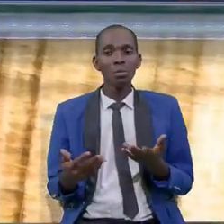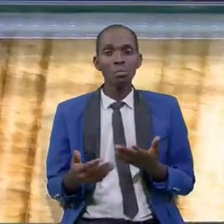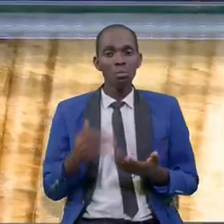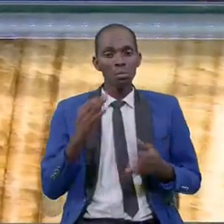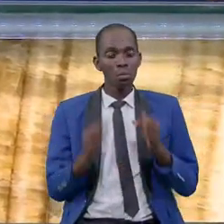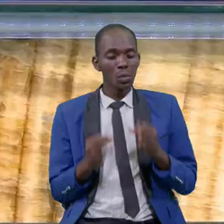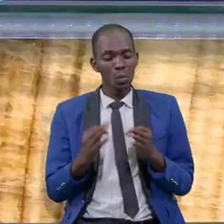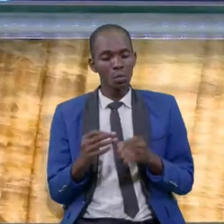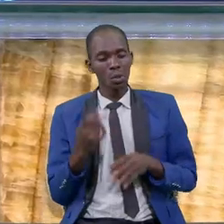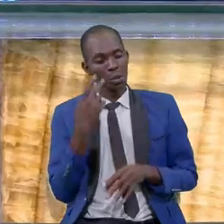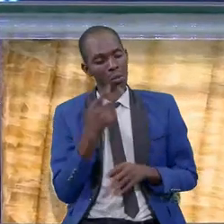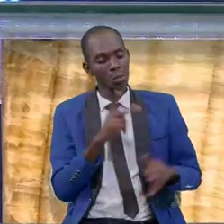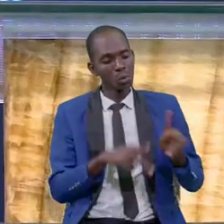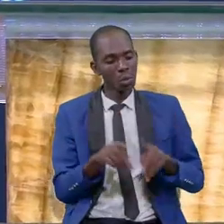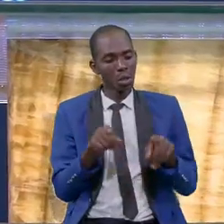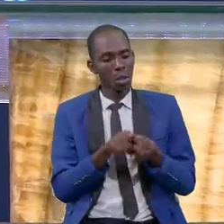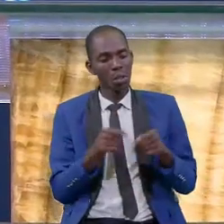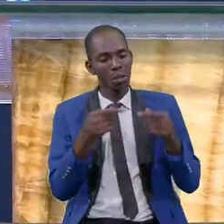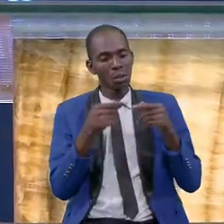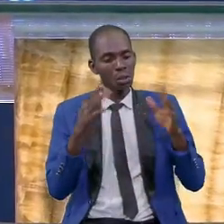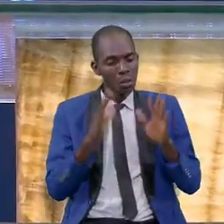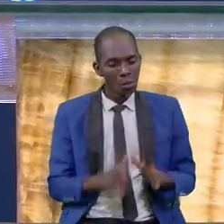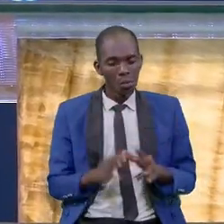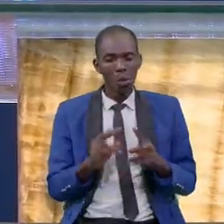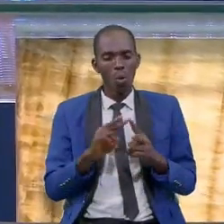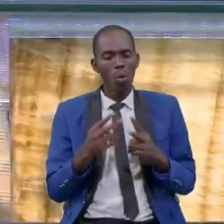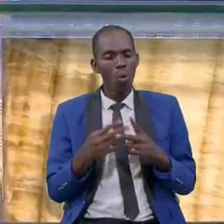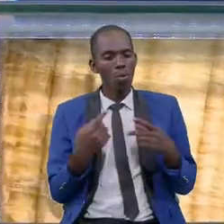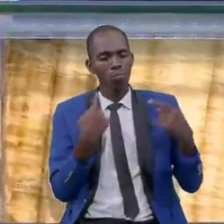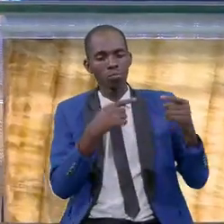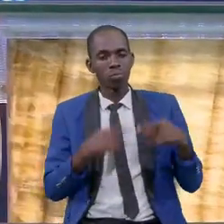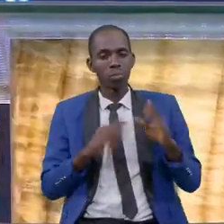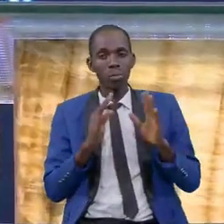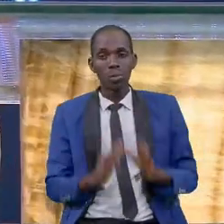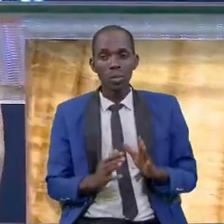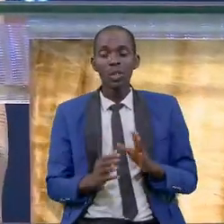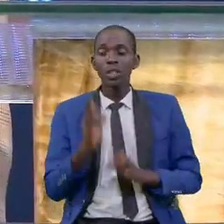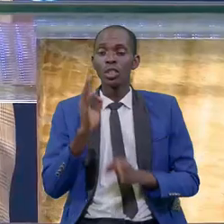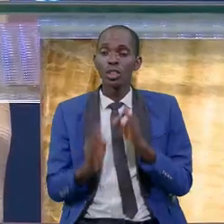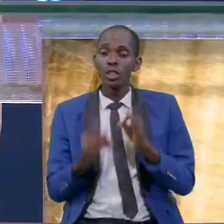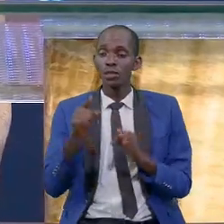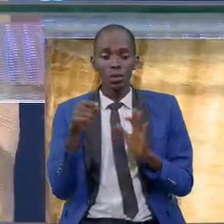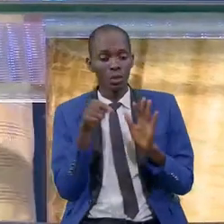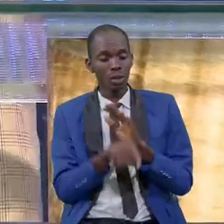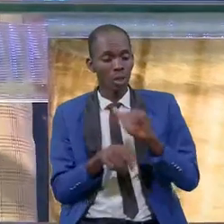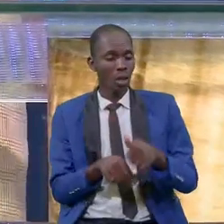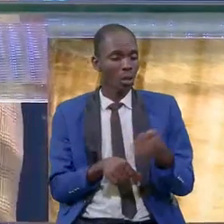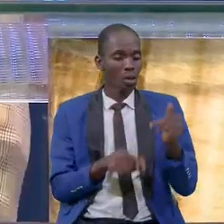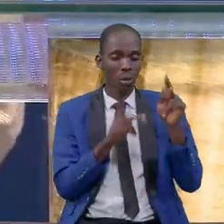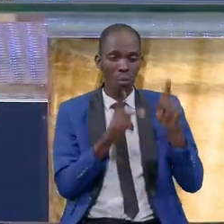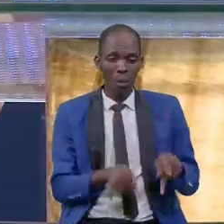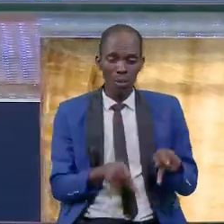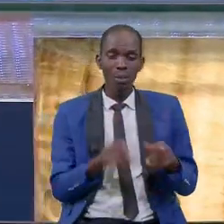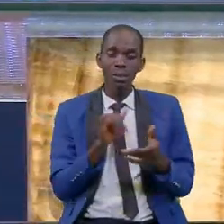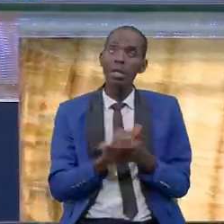l'homicide, ils tuent les autres, peut-être, ils prennent les autres là comme, ils prennent les autres pour compétiteurs,